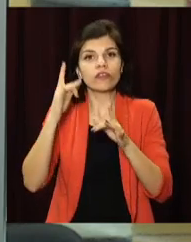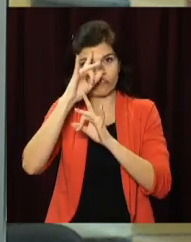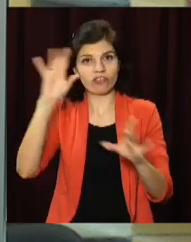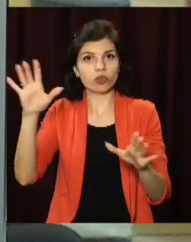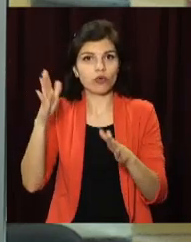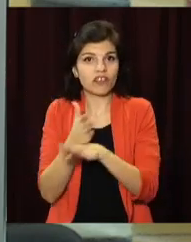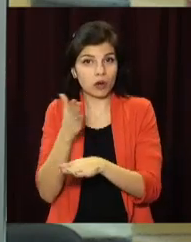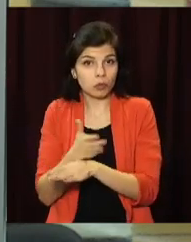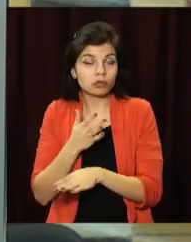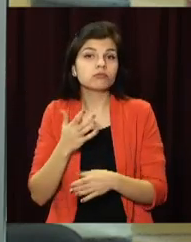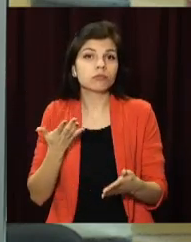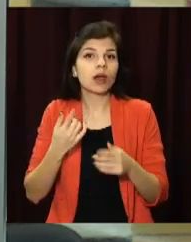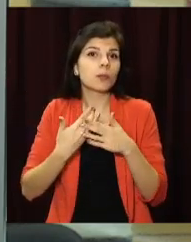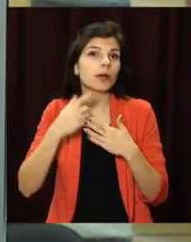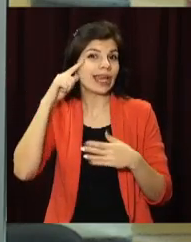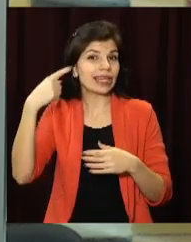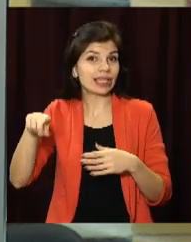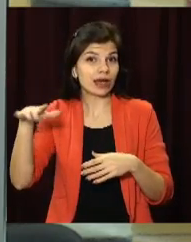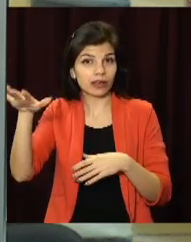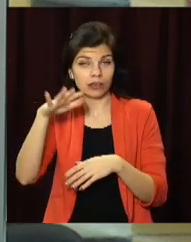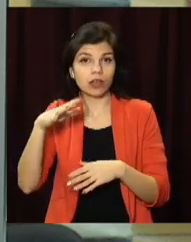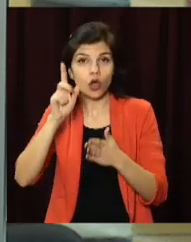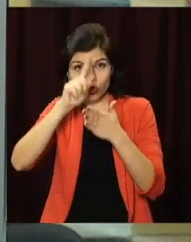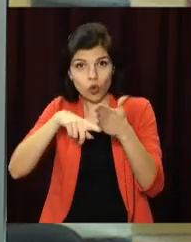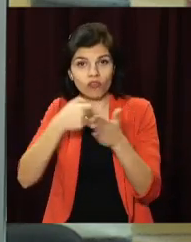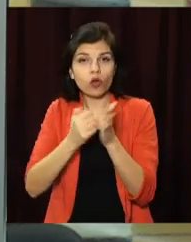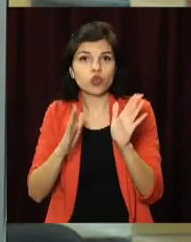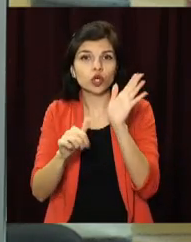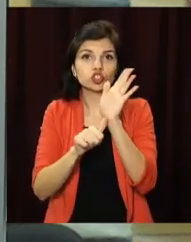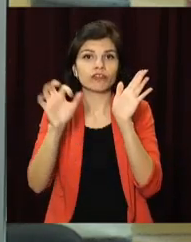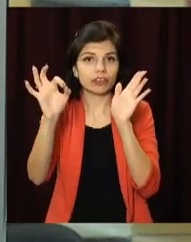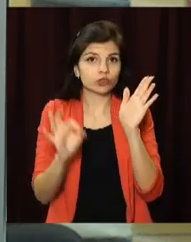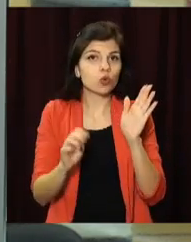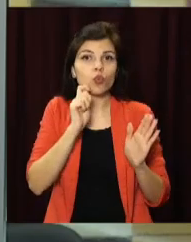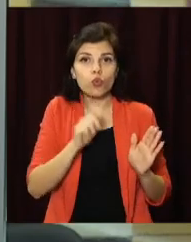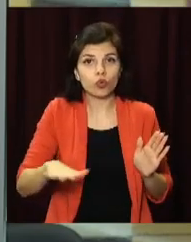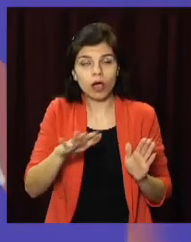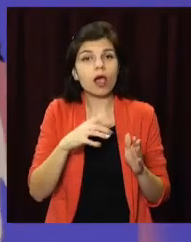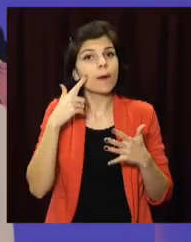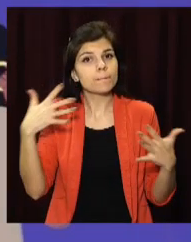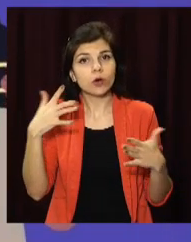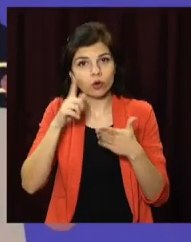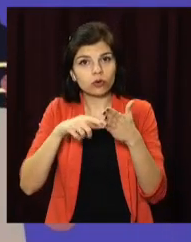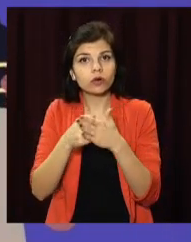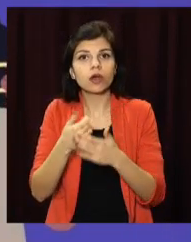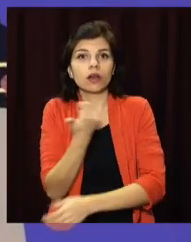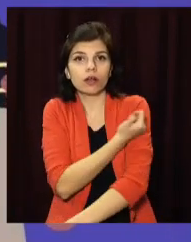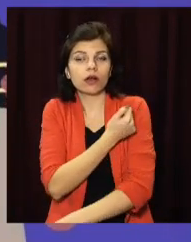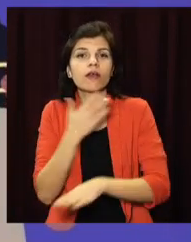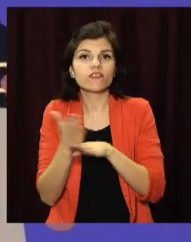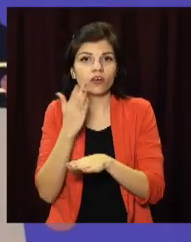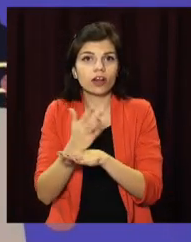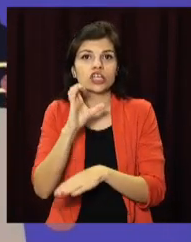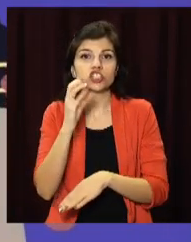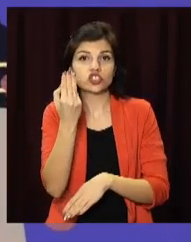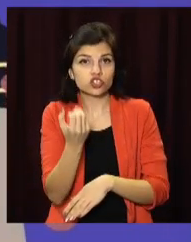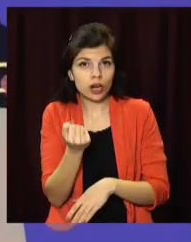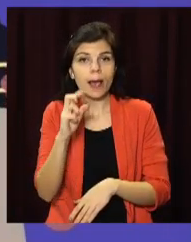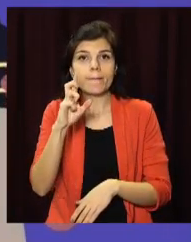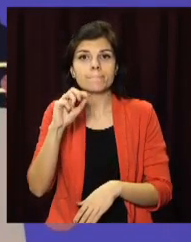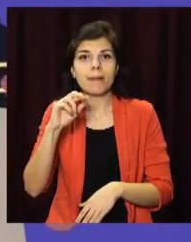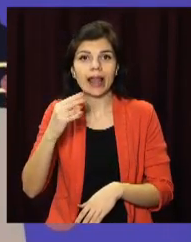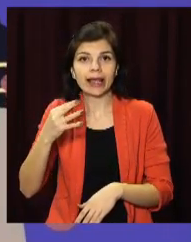виробника. Однак, наприклад, китайській вакцині довіряють лише 6% українців. А найбільше вірять лікам для щеплення, виготовленим у США,